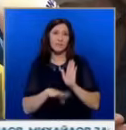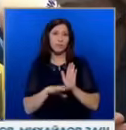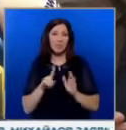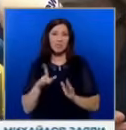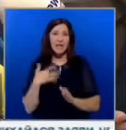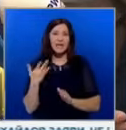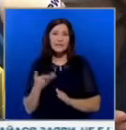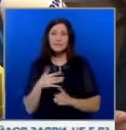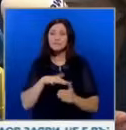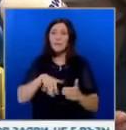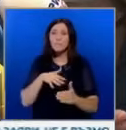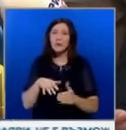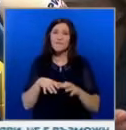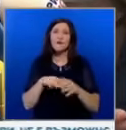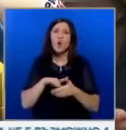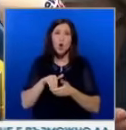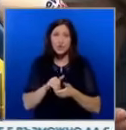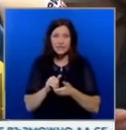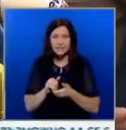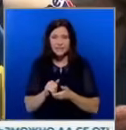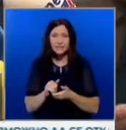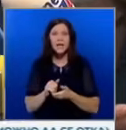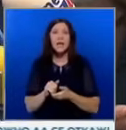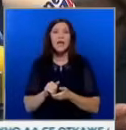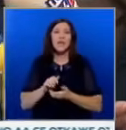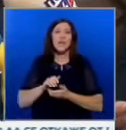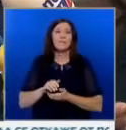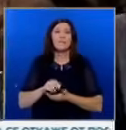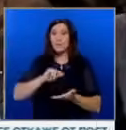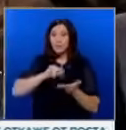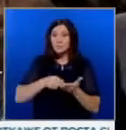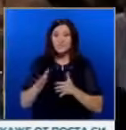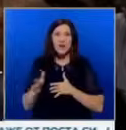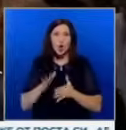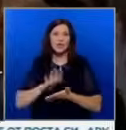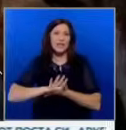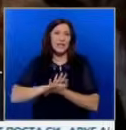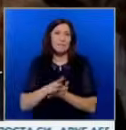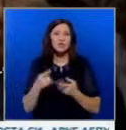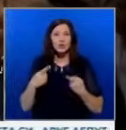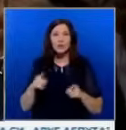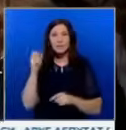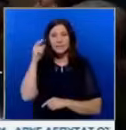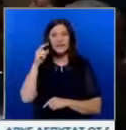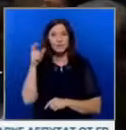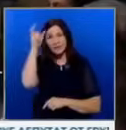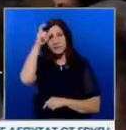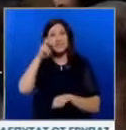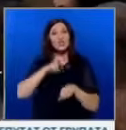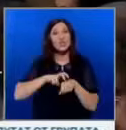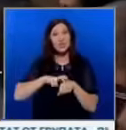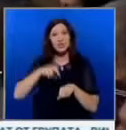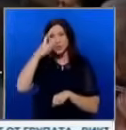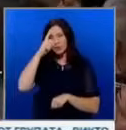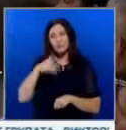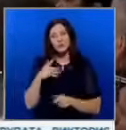се бърка из организациите и да потисва хората и да ги мачка. Другият председател на ДПС Джевдет Чакъров поиска промяна